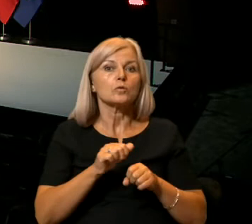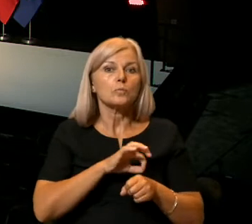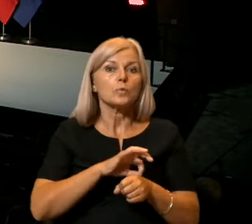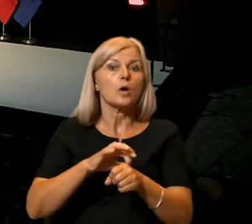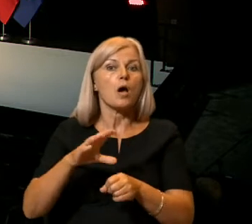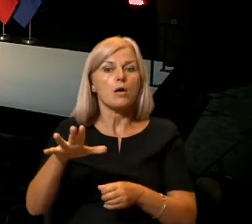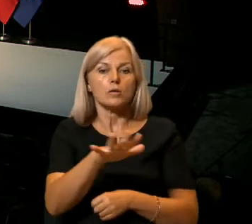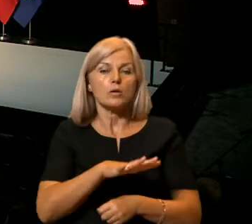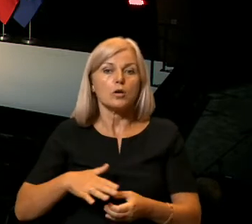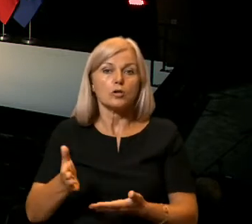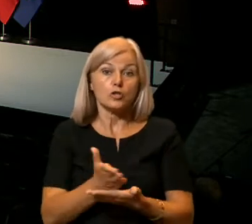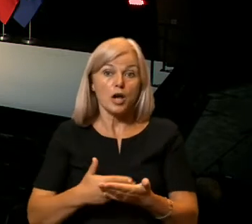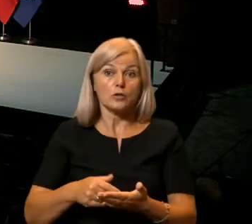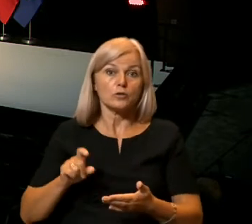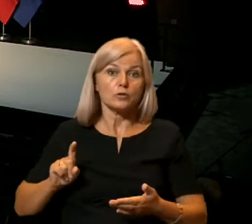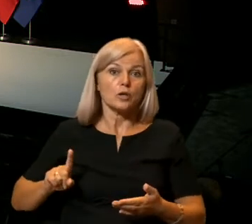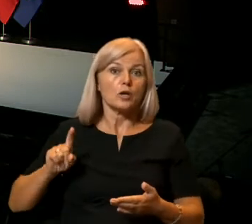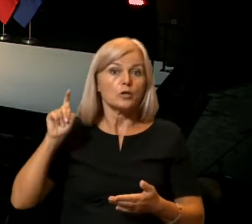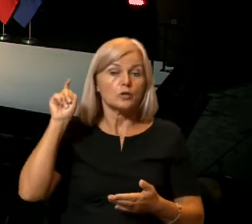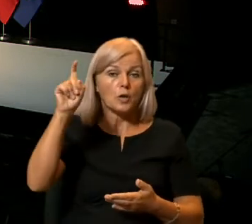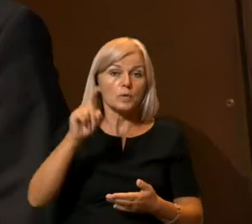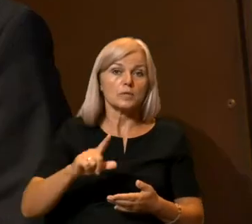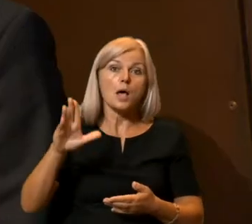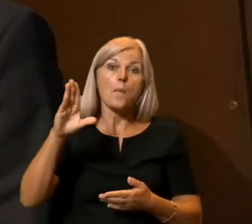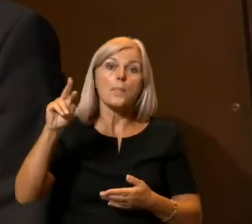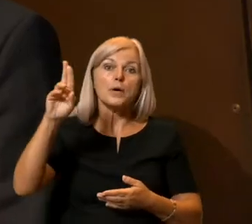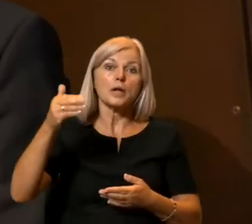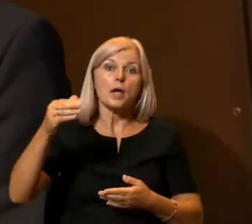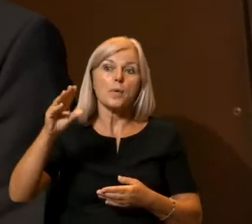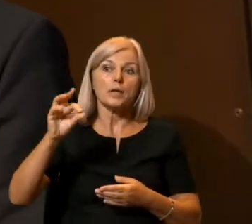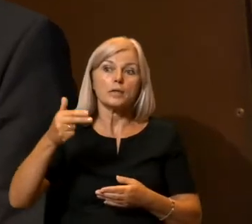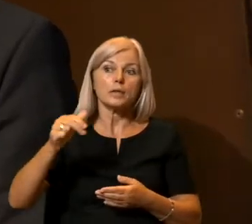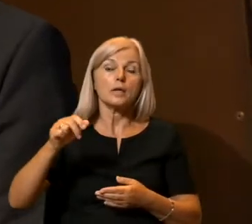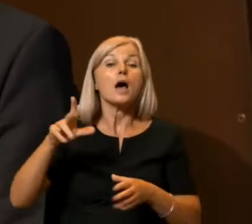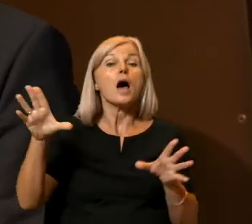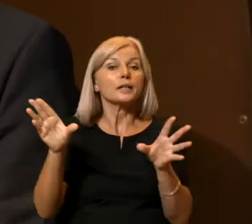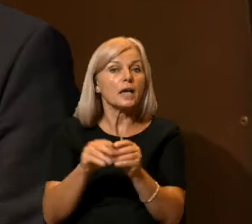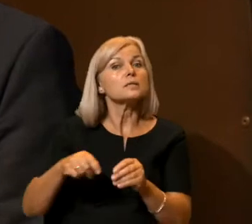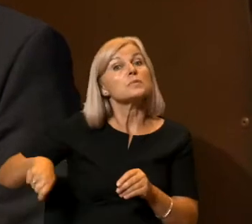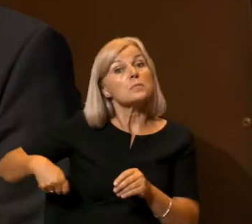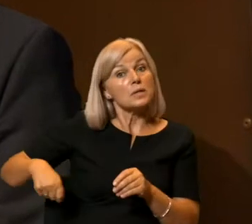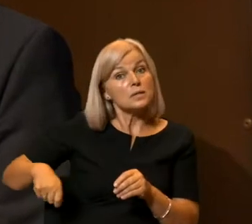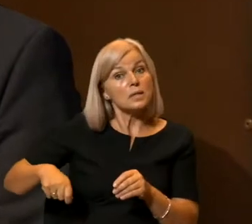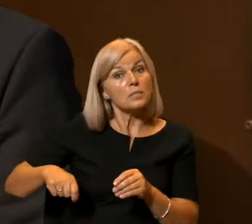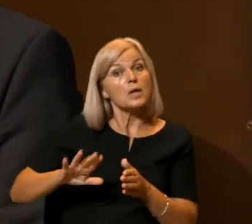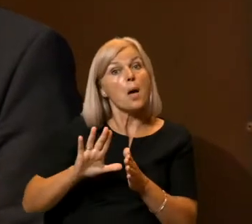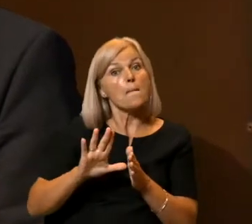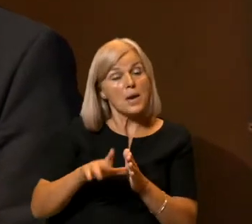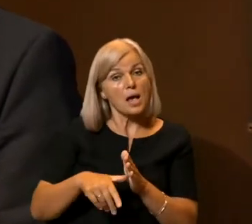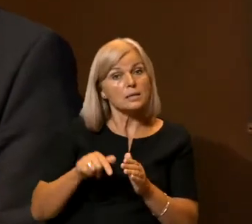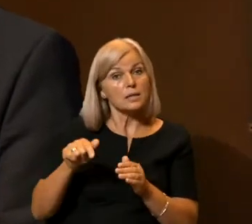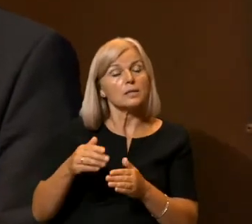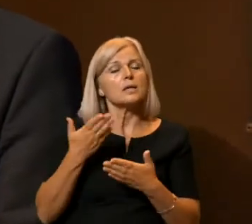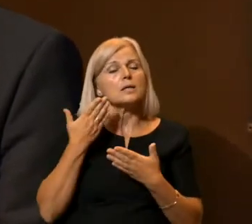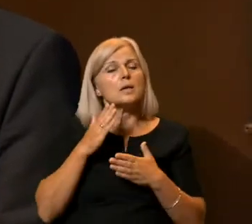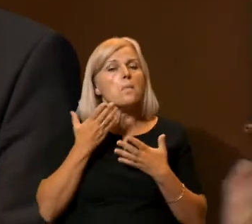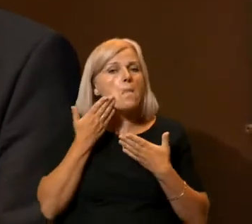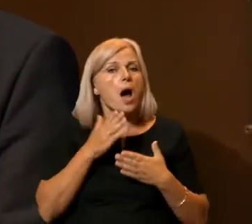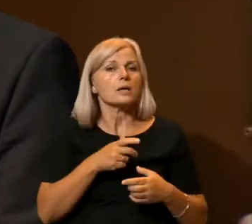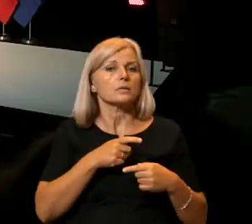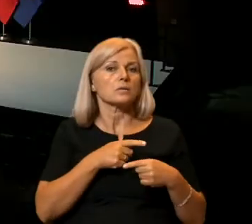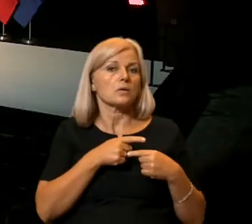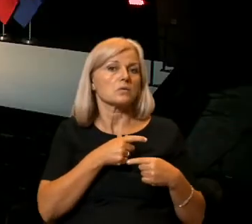Bremy, razem z Carstenem Sielingiem, wieloletnim prezydentem miasta i chciałby serdecznie podziękować i